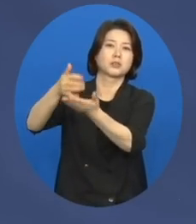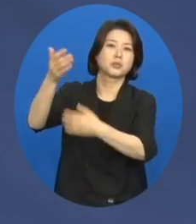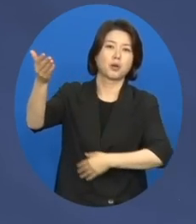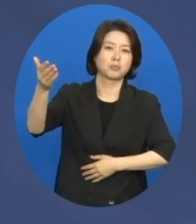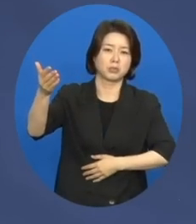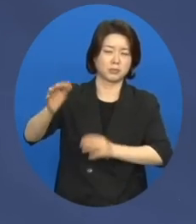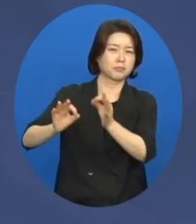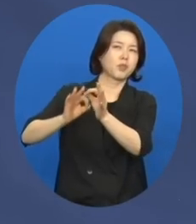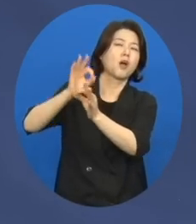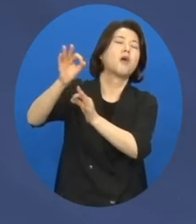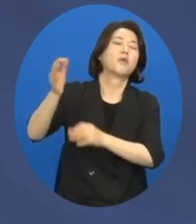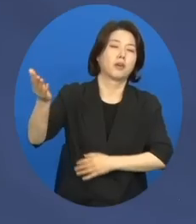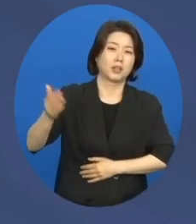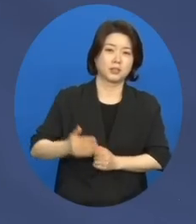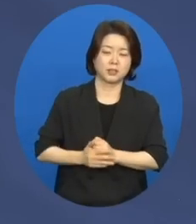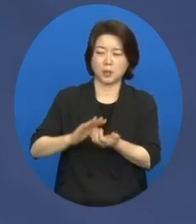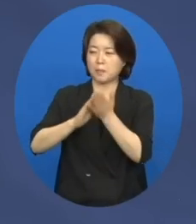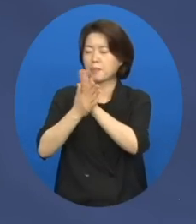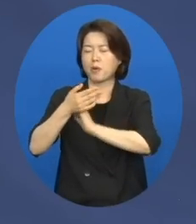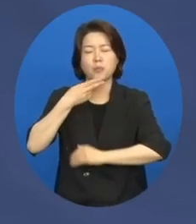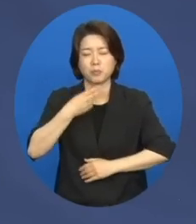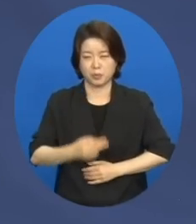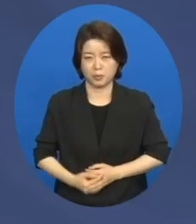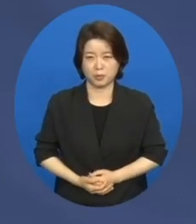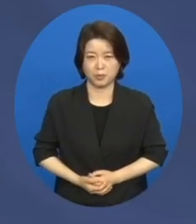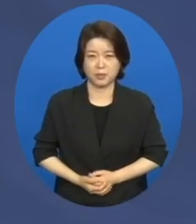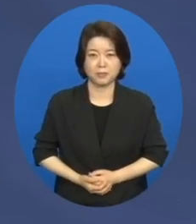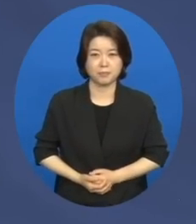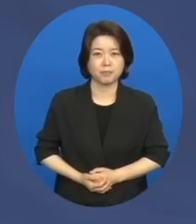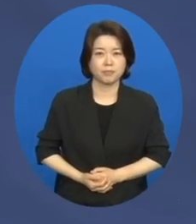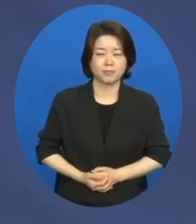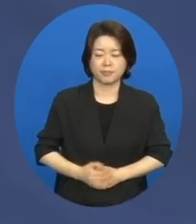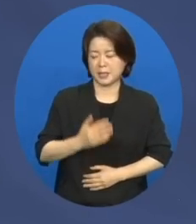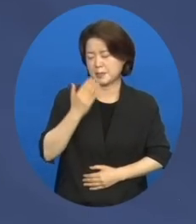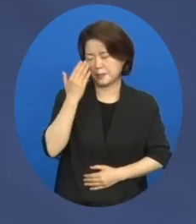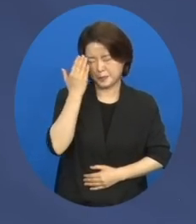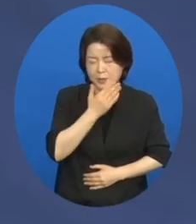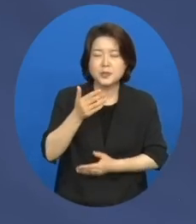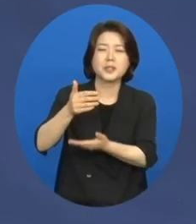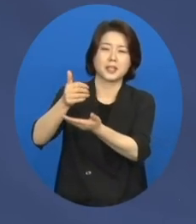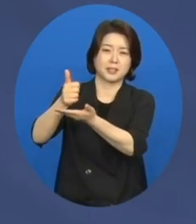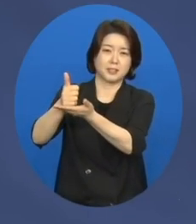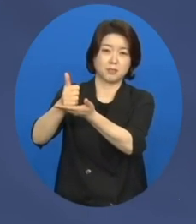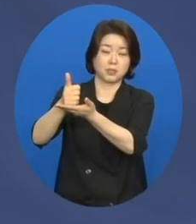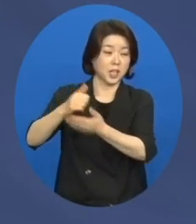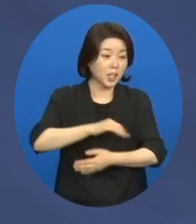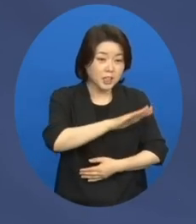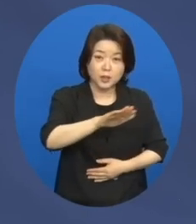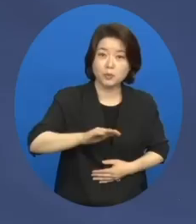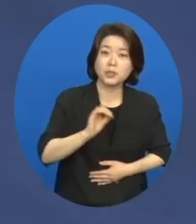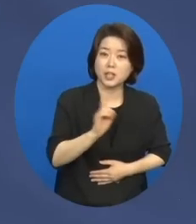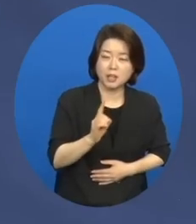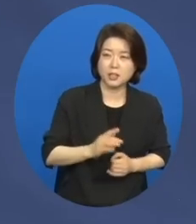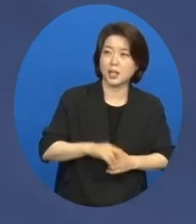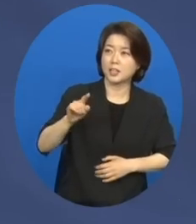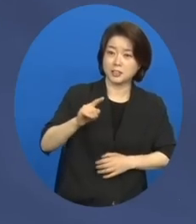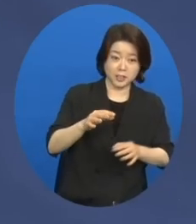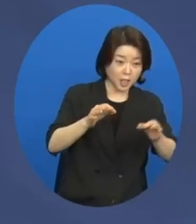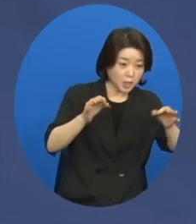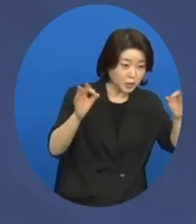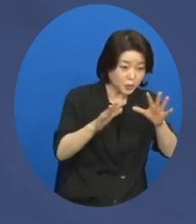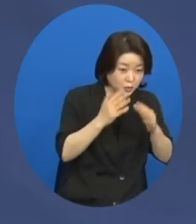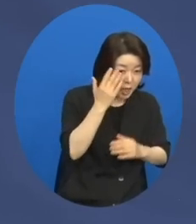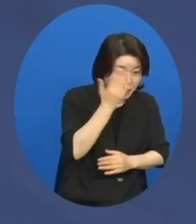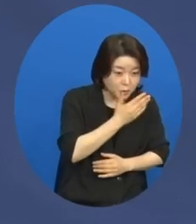그분은 영원하시고 변치 않으시잖아요. 순수하시고. 근데 우리는 그 순간은